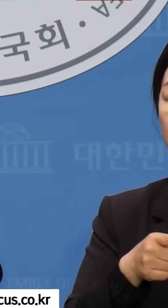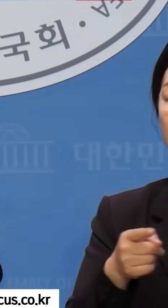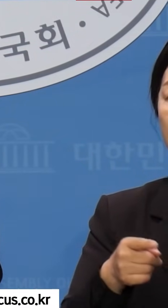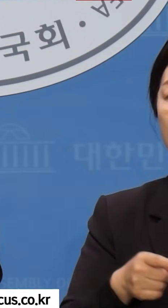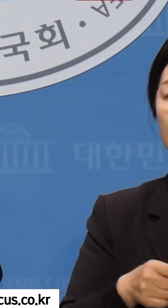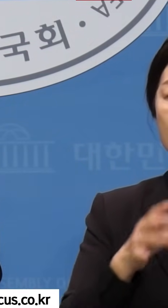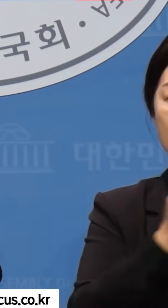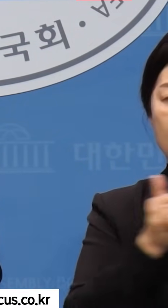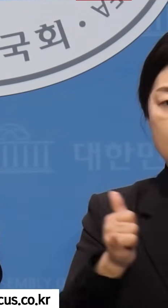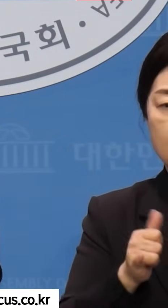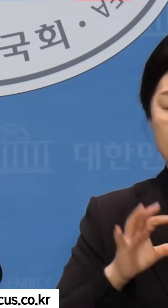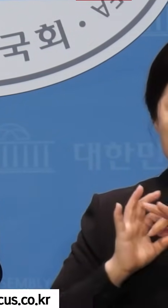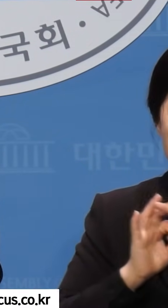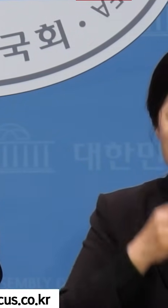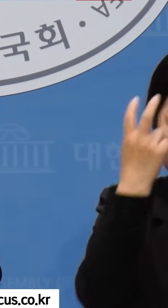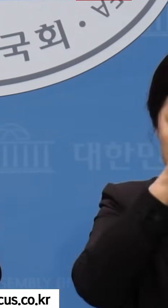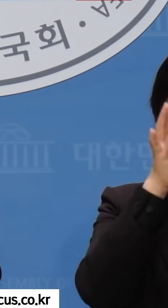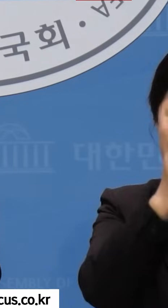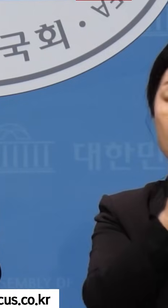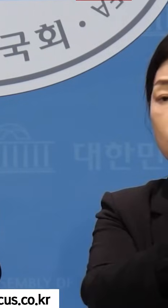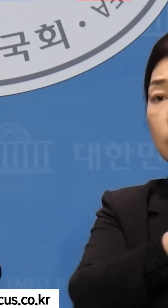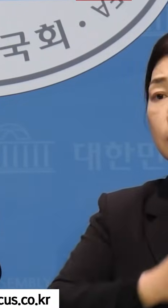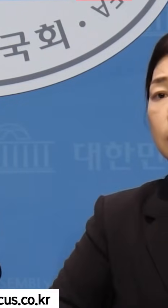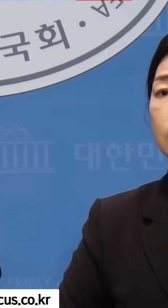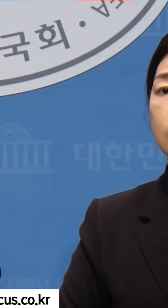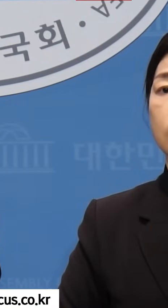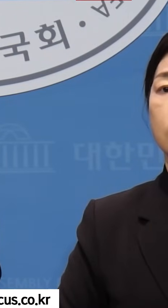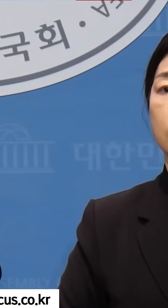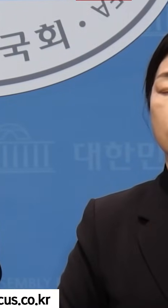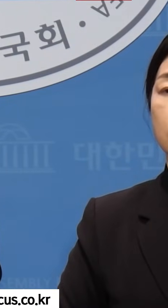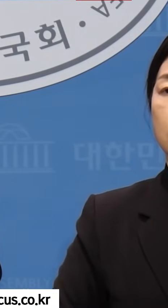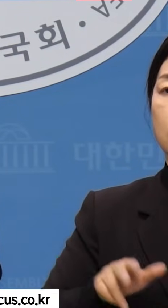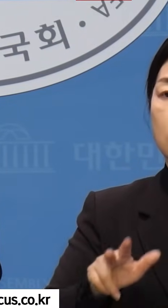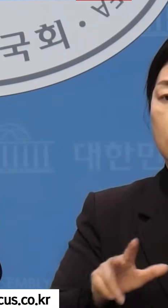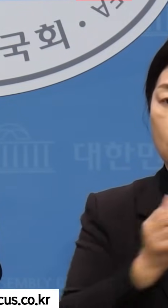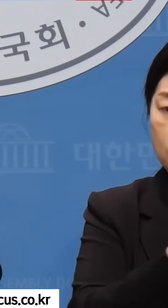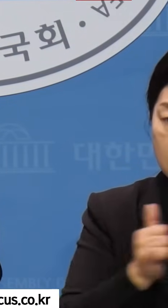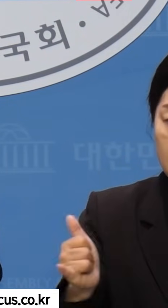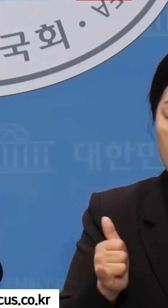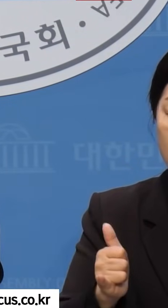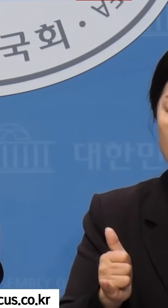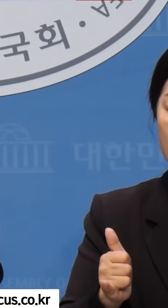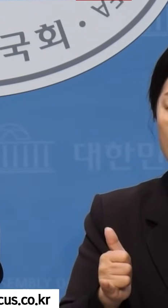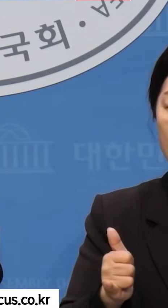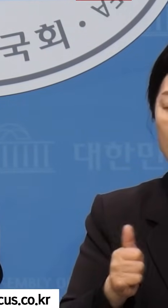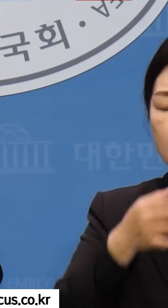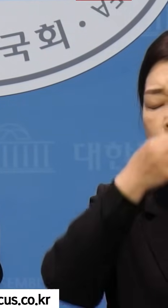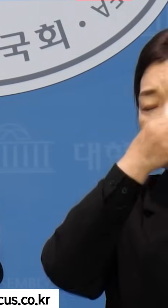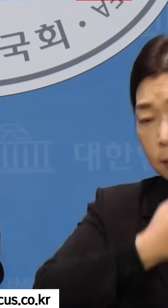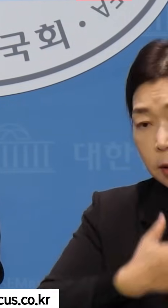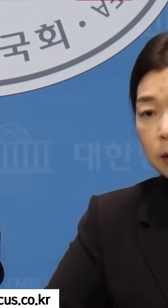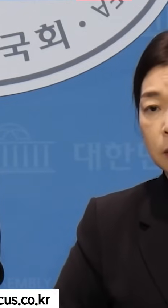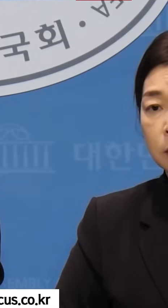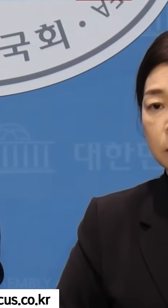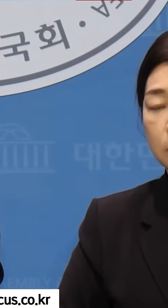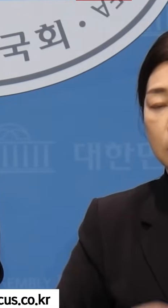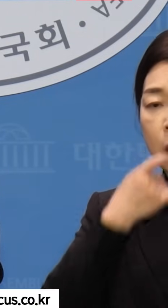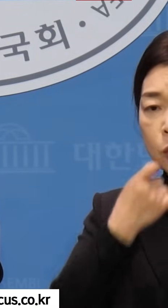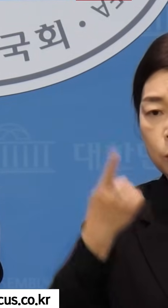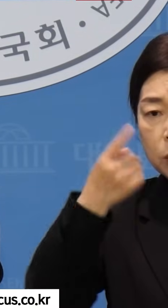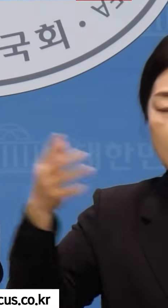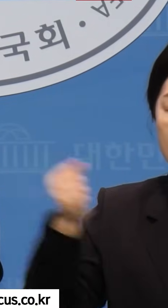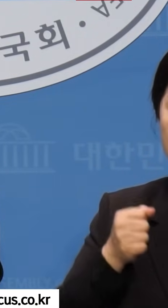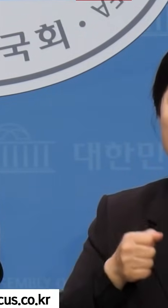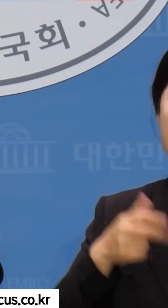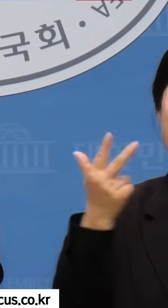시각은 끝나지 않았습니다. 지금 국민들이 아픕니다. 촛불을 들고 매주